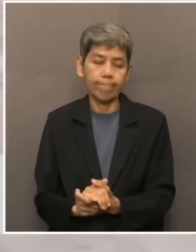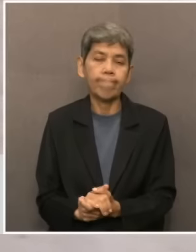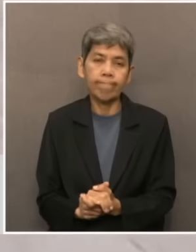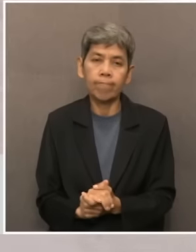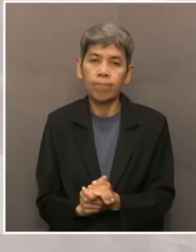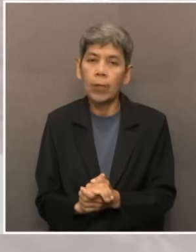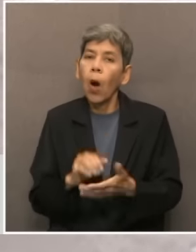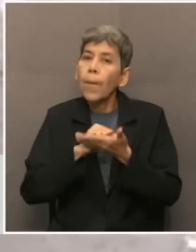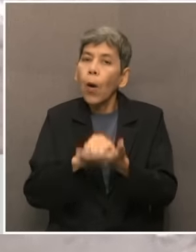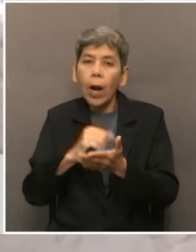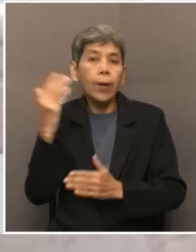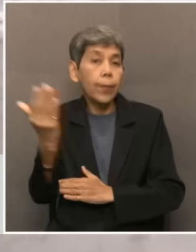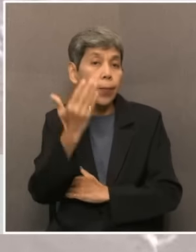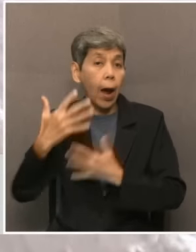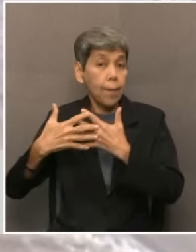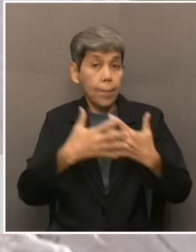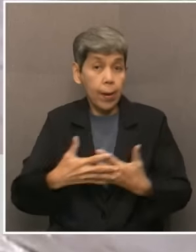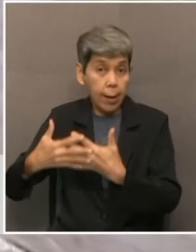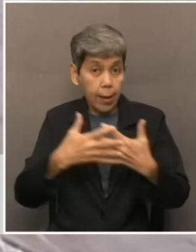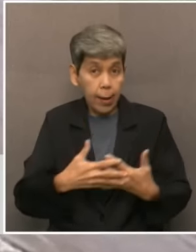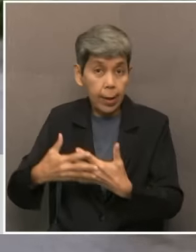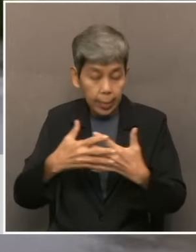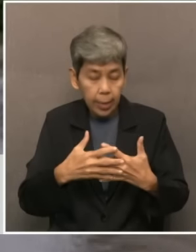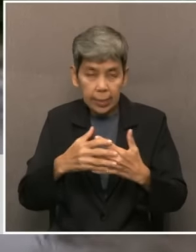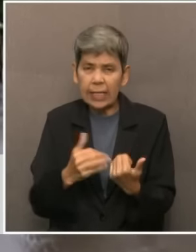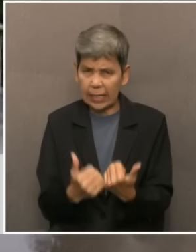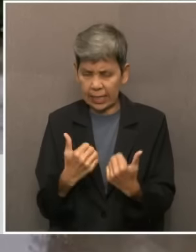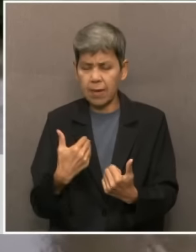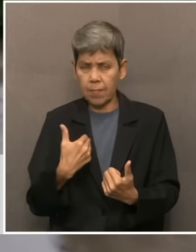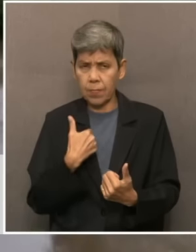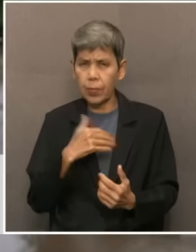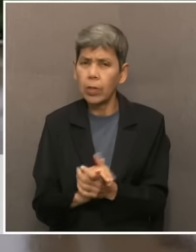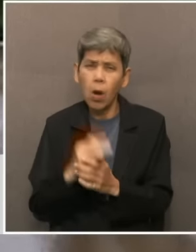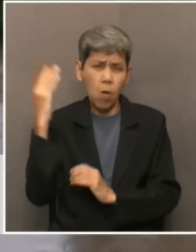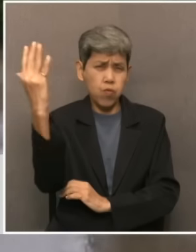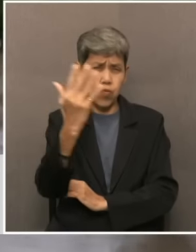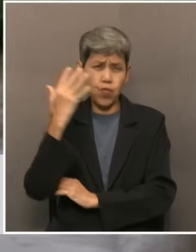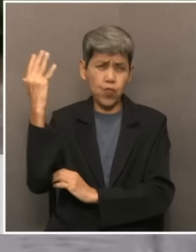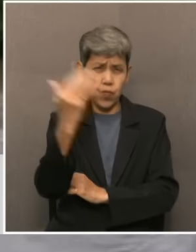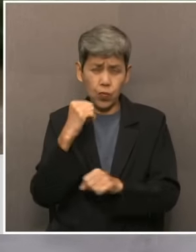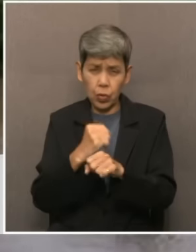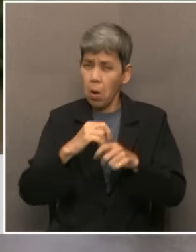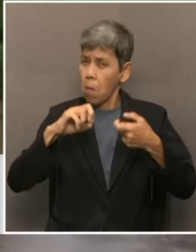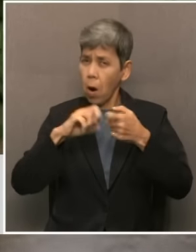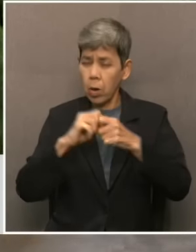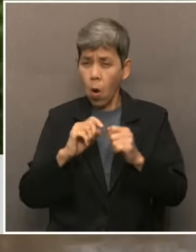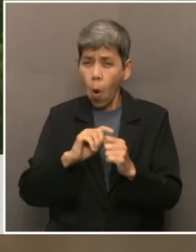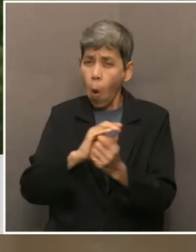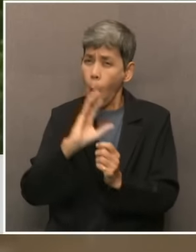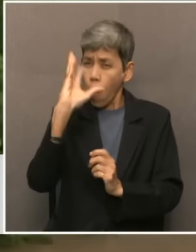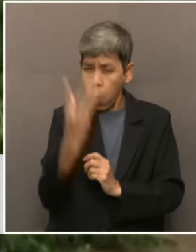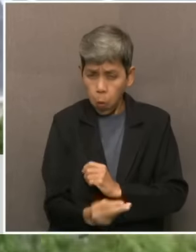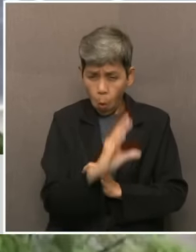ด้านสำนกบริการอากาศแ่งชาิสหรฐหอว NWS รายงานว่าหางของพยุเบริวนั้นทำให้เกิดพยุทรณโดหลายลูก